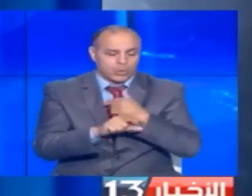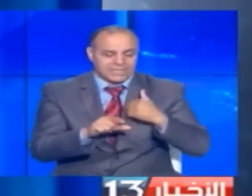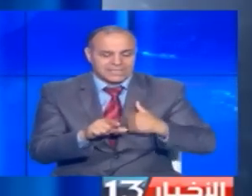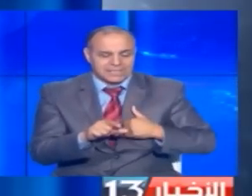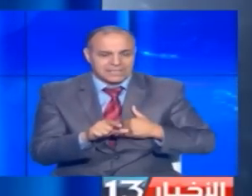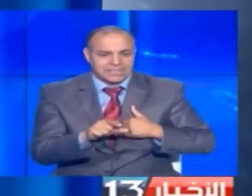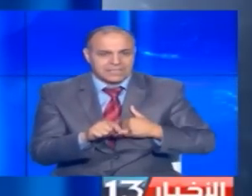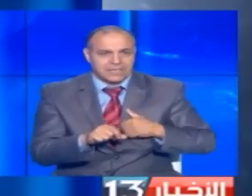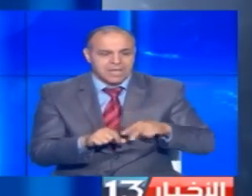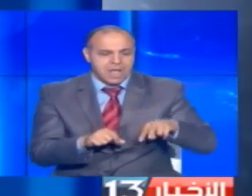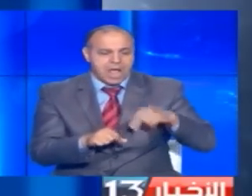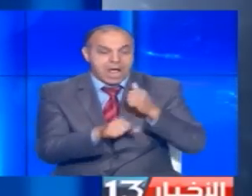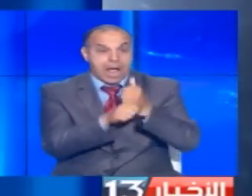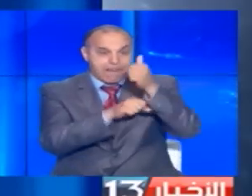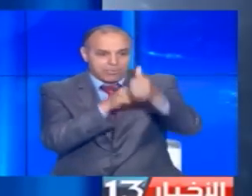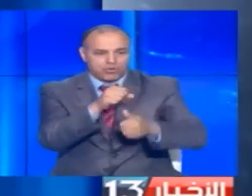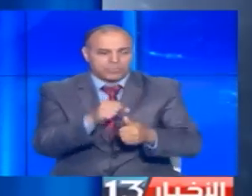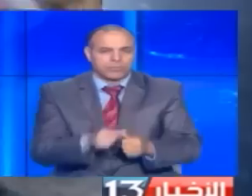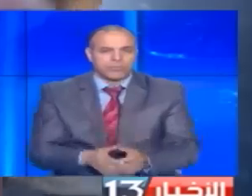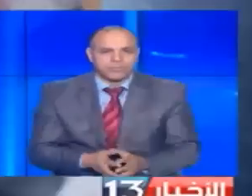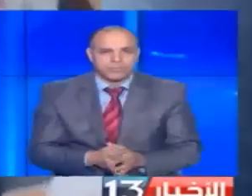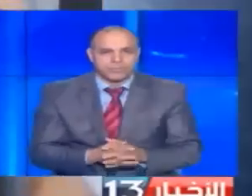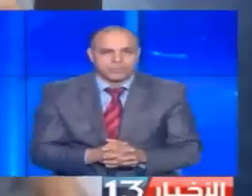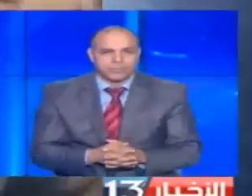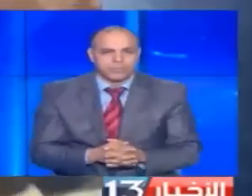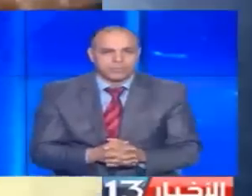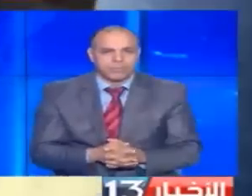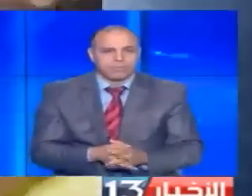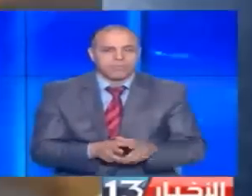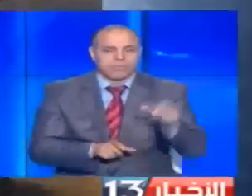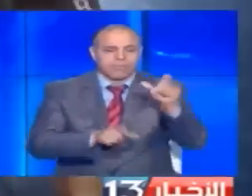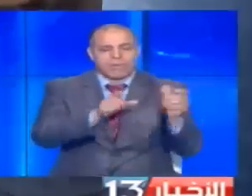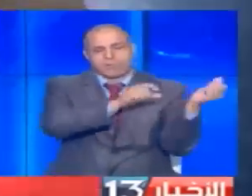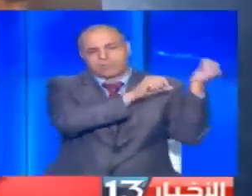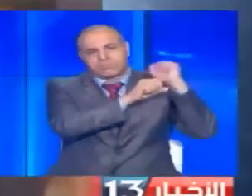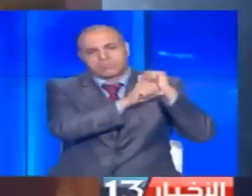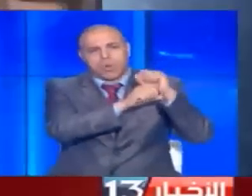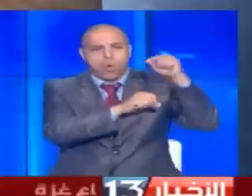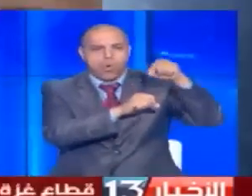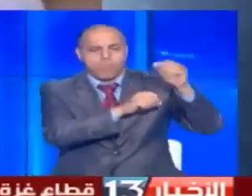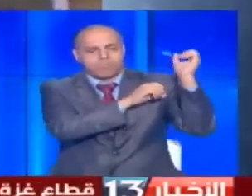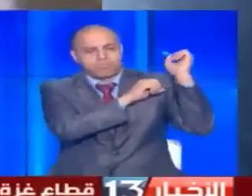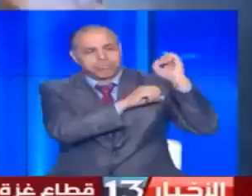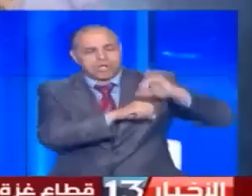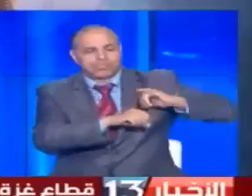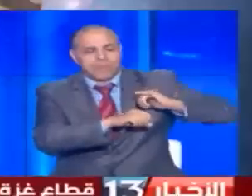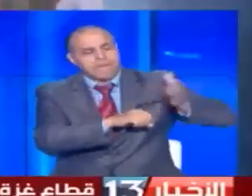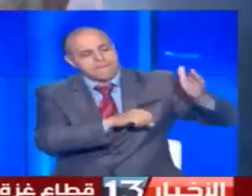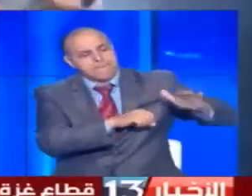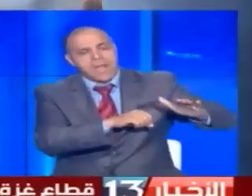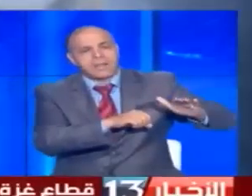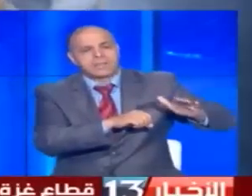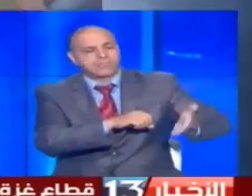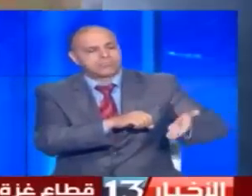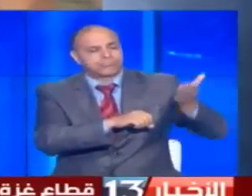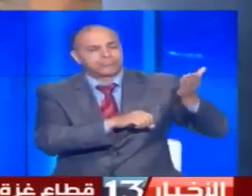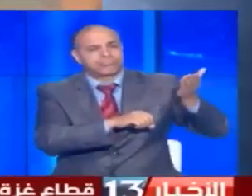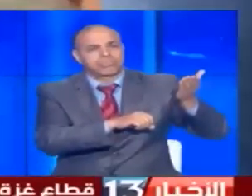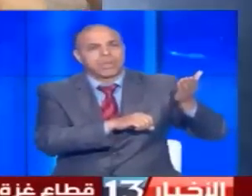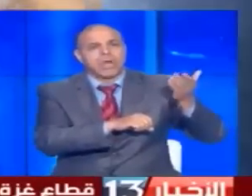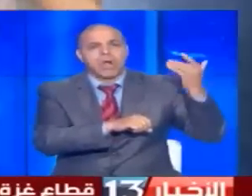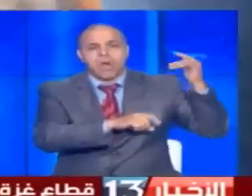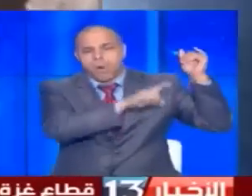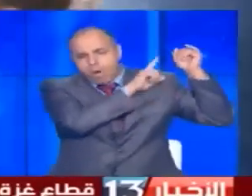السنة المقبلة. شيع الفلسطينيون صباح اليوم جثمان شاب فلسطيني استشهد بعد